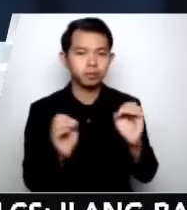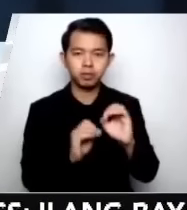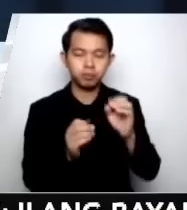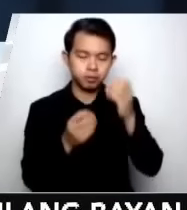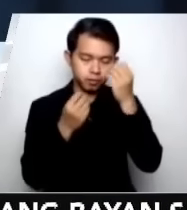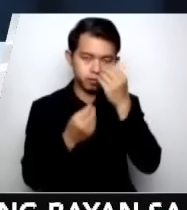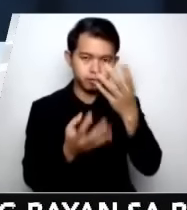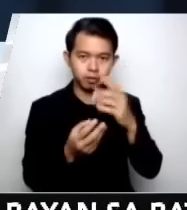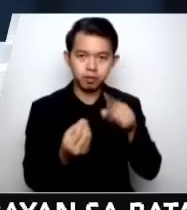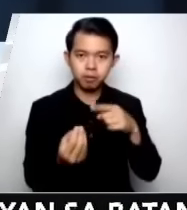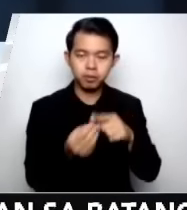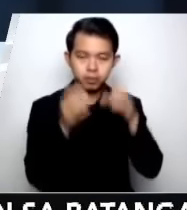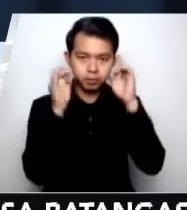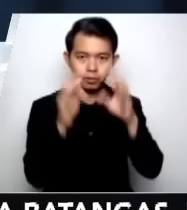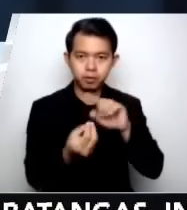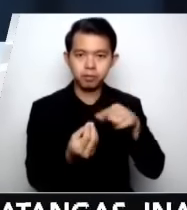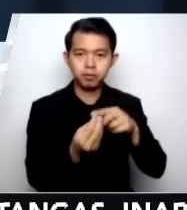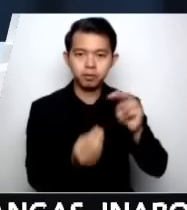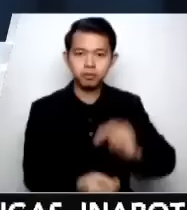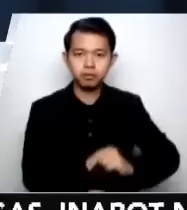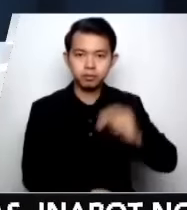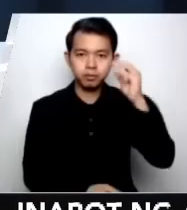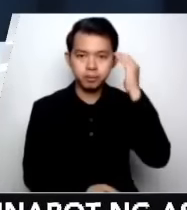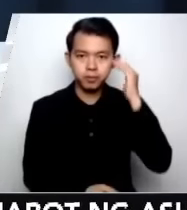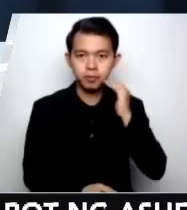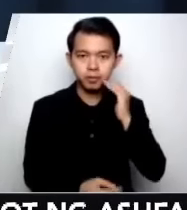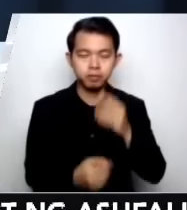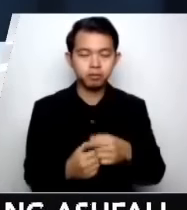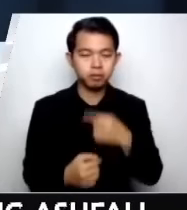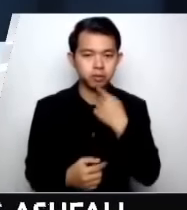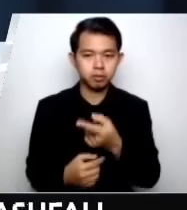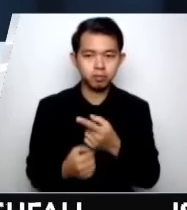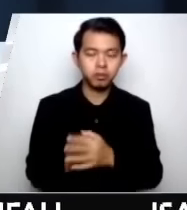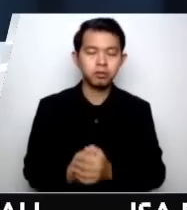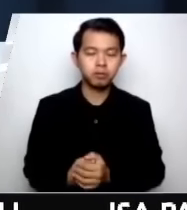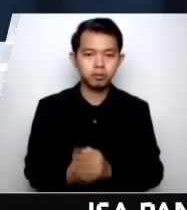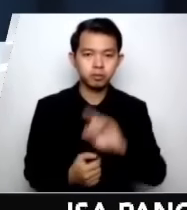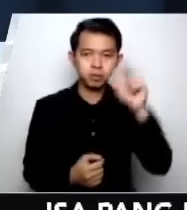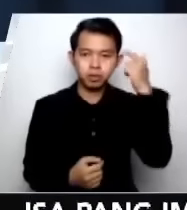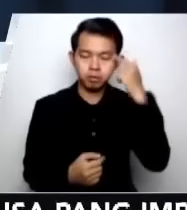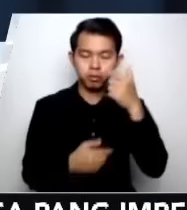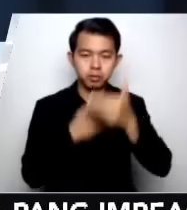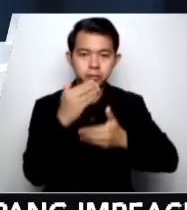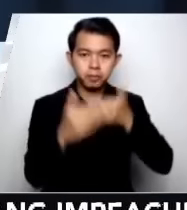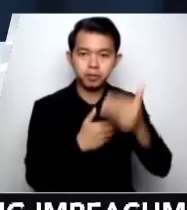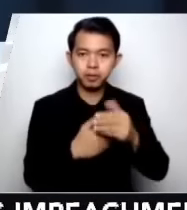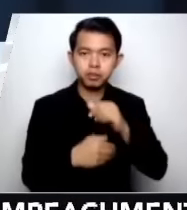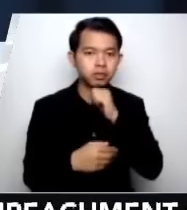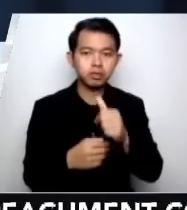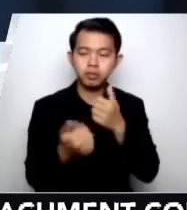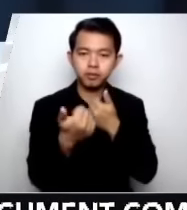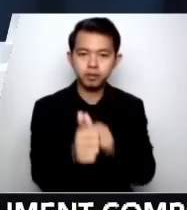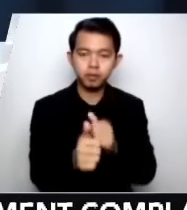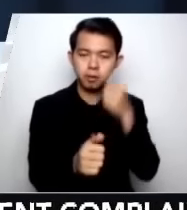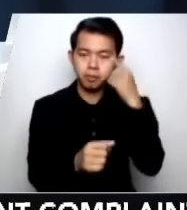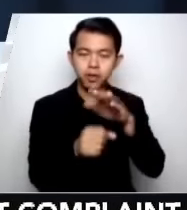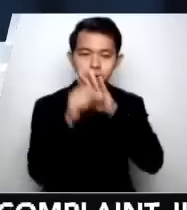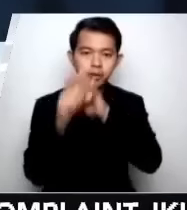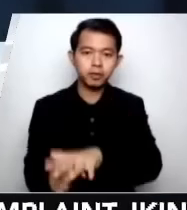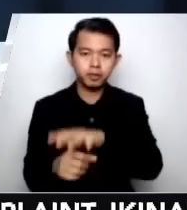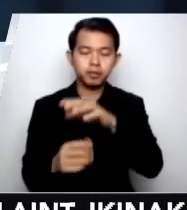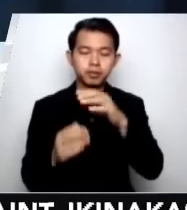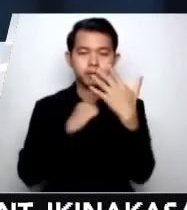ang oposisyon na sinalungat daw ang parliamentary process para ilugmok ang bansa. Sa ulat ng South Korean